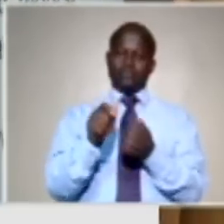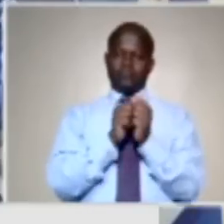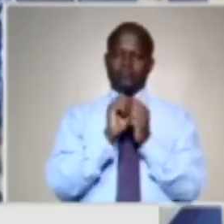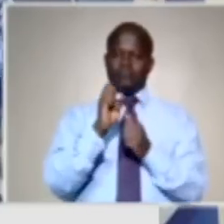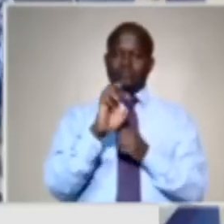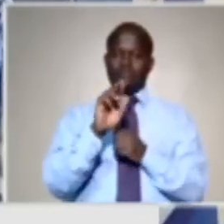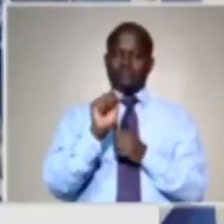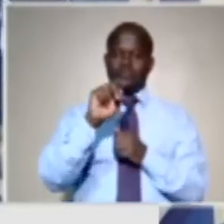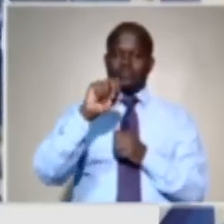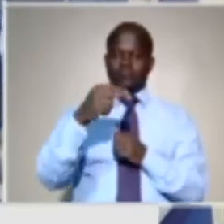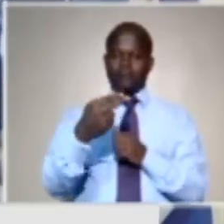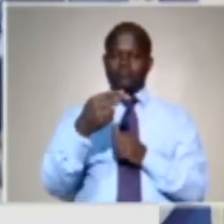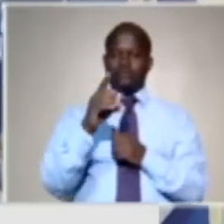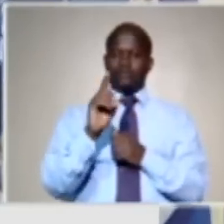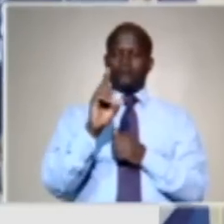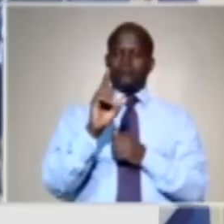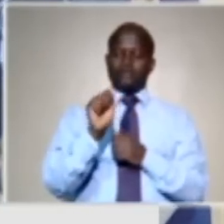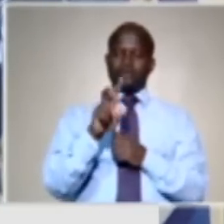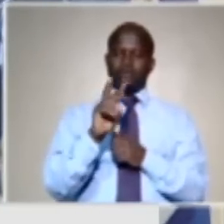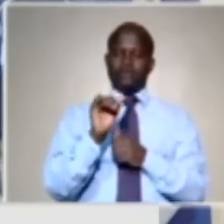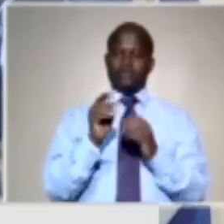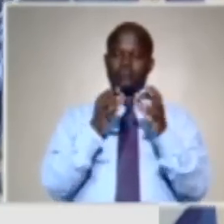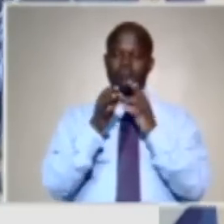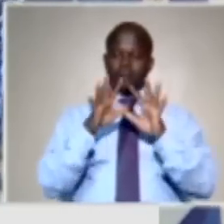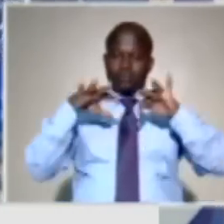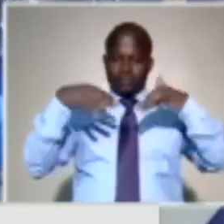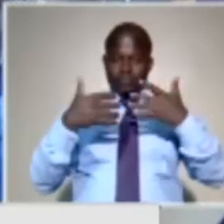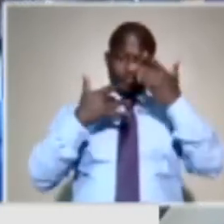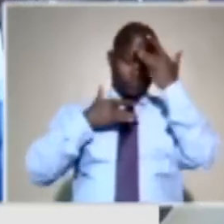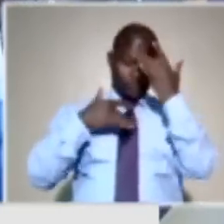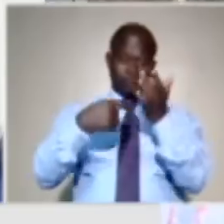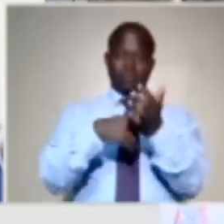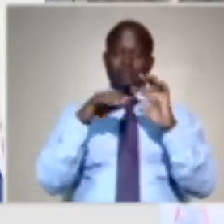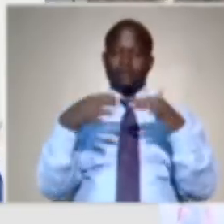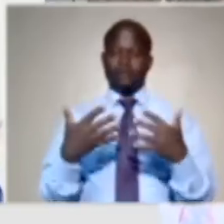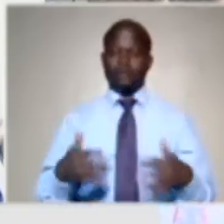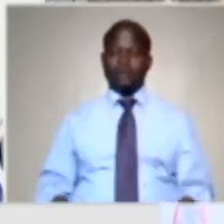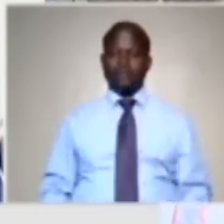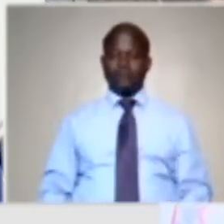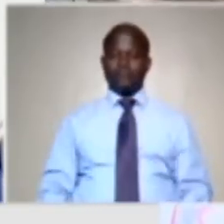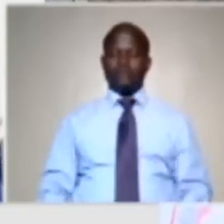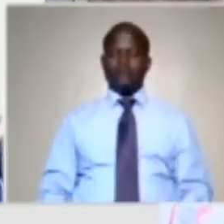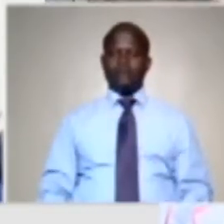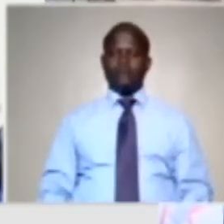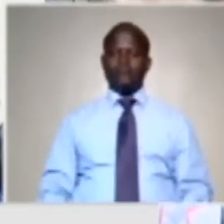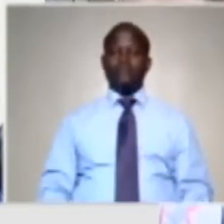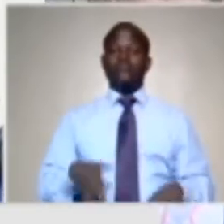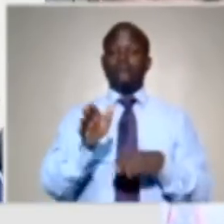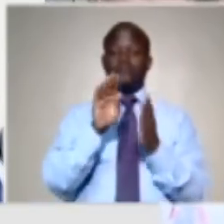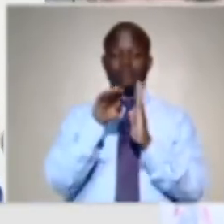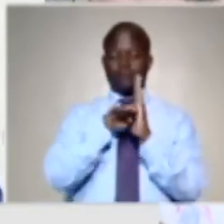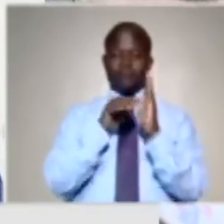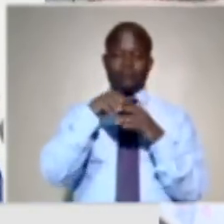muri kaminuza y'u Rwanda David Tumusime arasobanura uko umurwayi avurwa Visit tracker ni application ijya muri